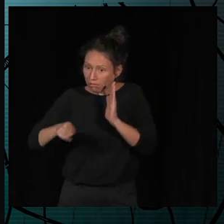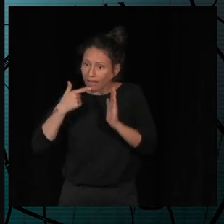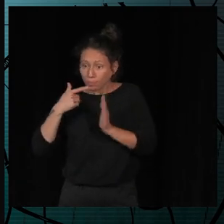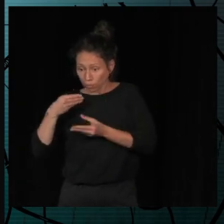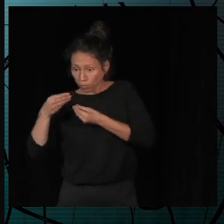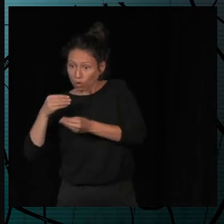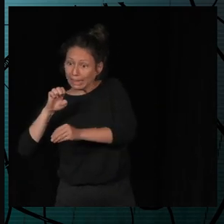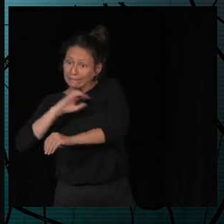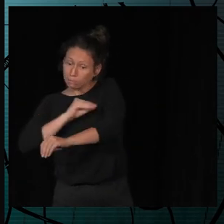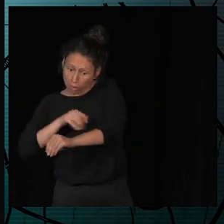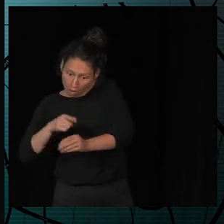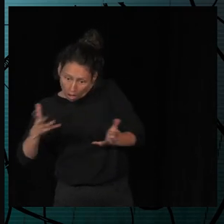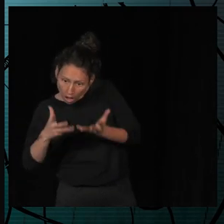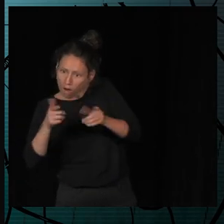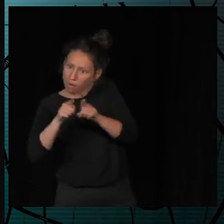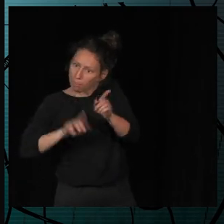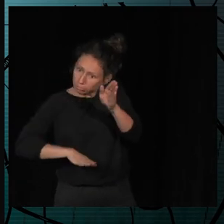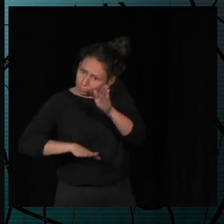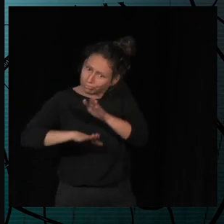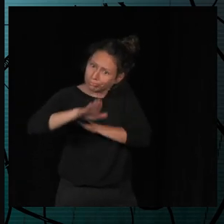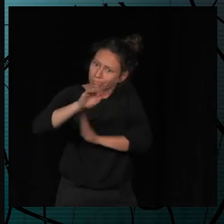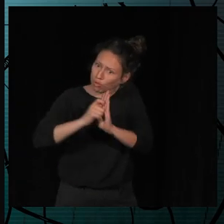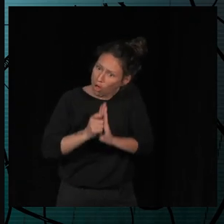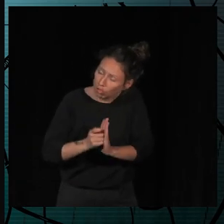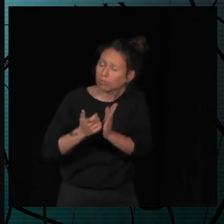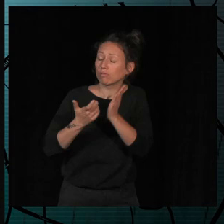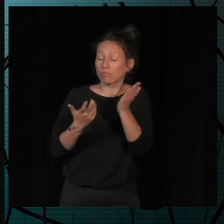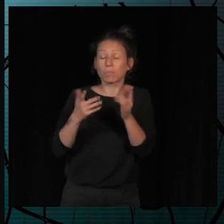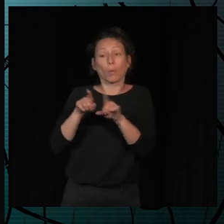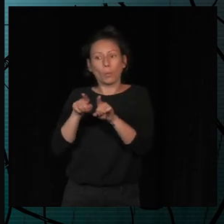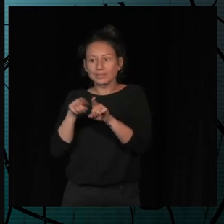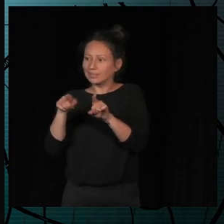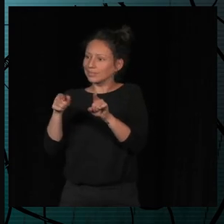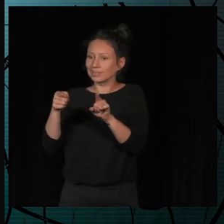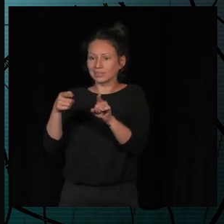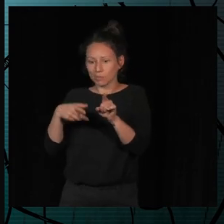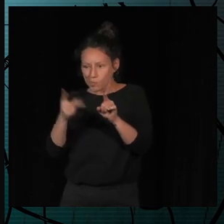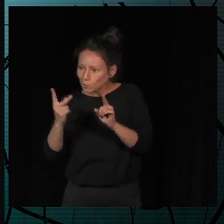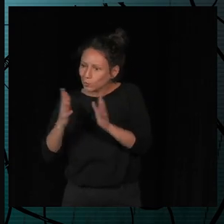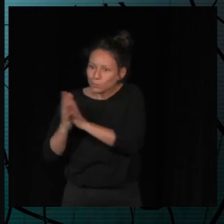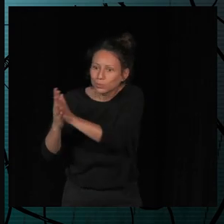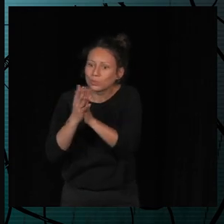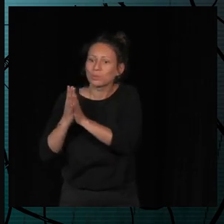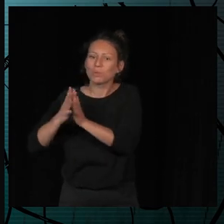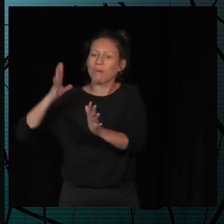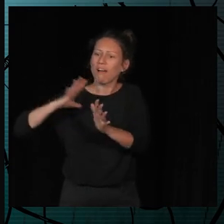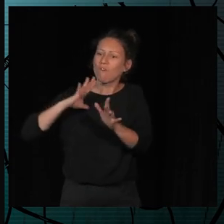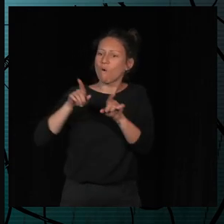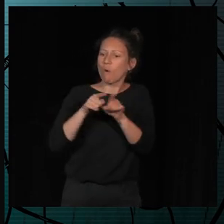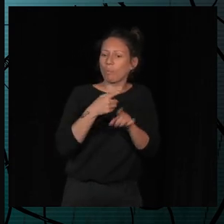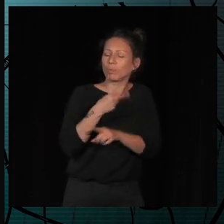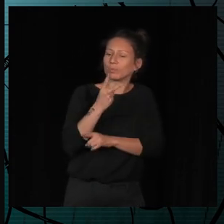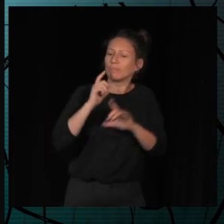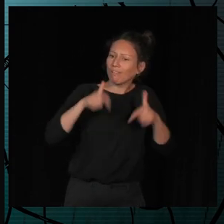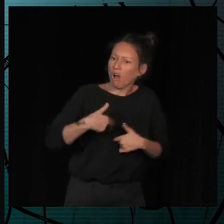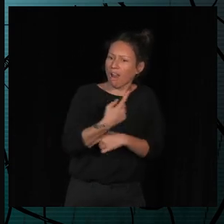pouvaient aussi expliquer les choses autrement à leurs copains parce qu'ils avaient ses gratifications à la maison qu'ils avaient pas forcément à l'école le reste du temps et en fait